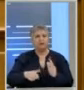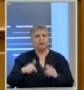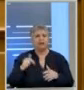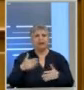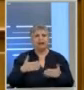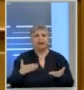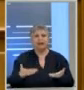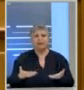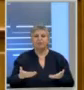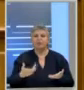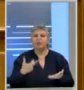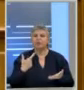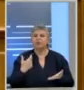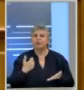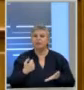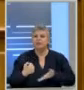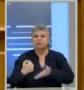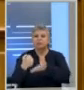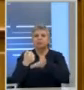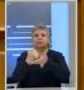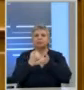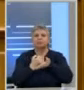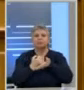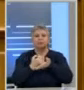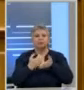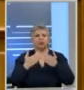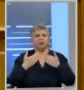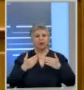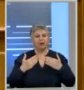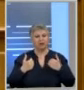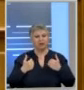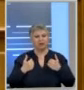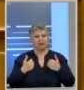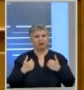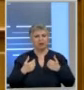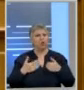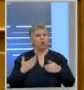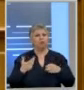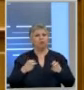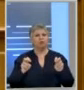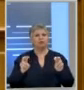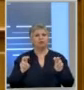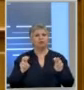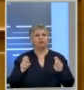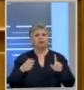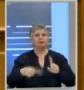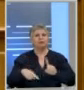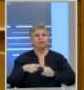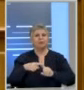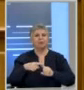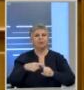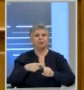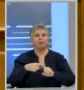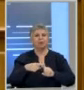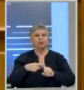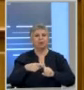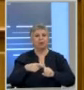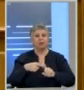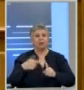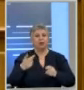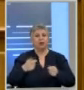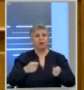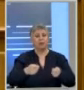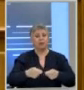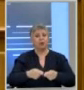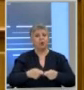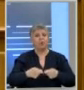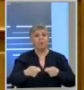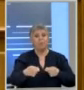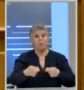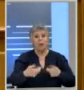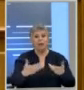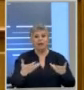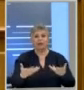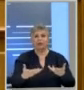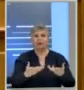πρόσθετη χρηματοδότηση. Ζητούσατε λεφτά χωρίς μέτρα και παίρνετε σκληρά μέτρα χωρίς λεφτά για τη χώρα.